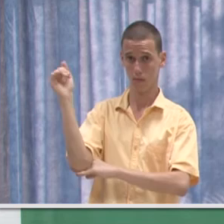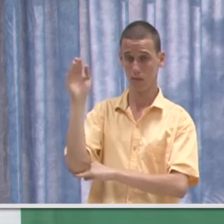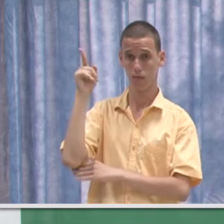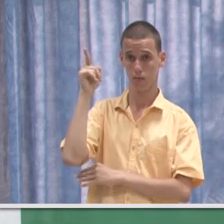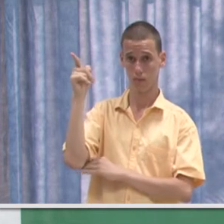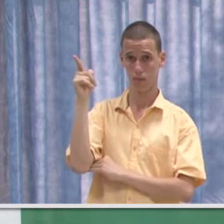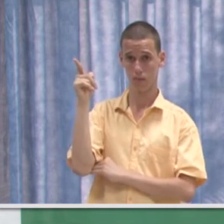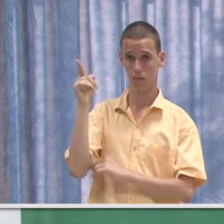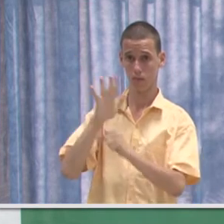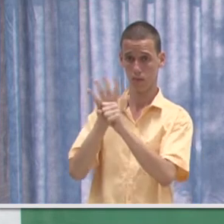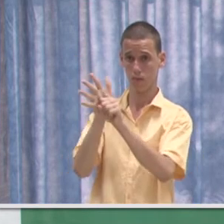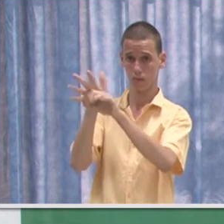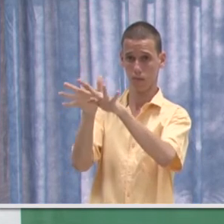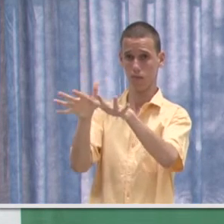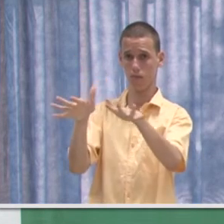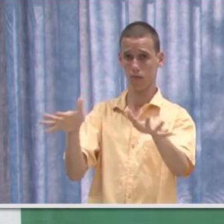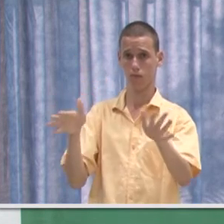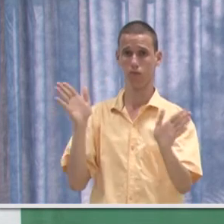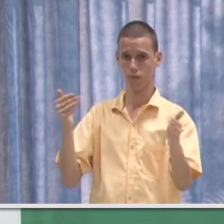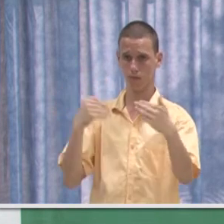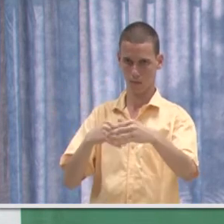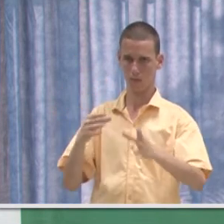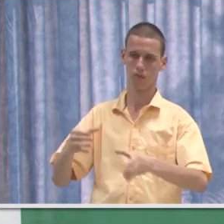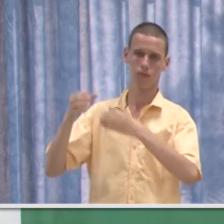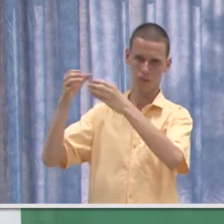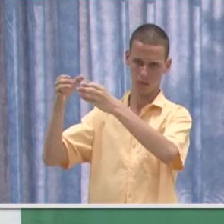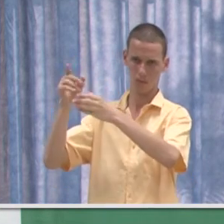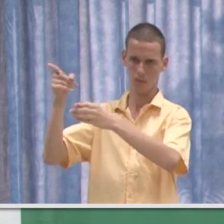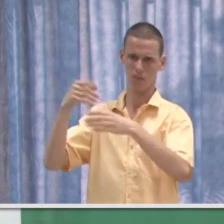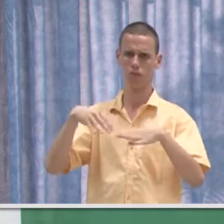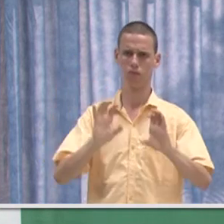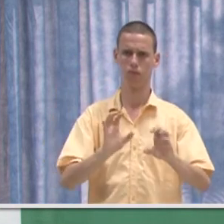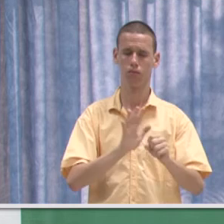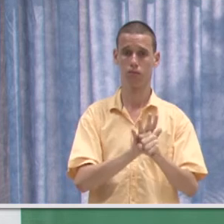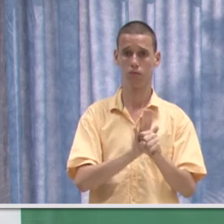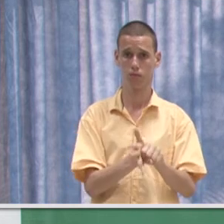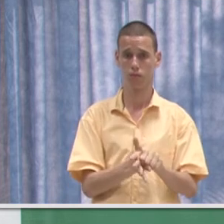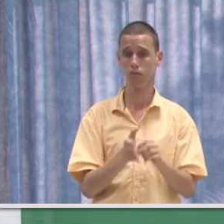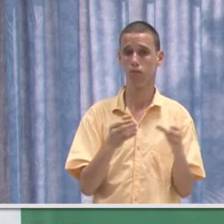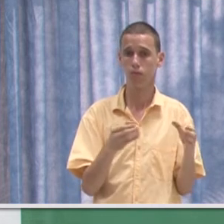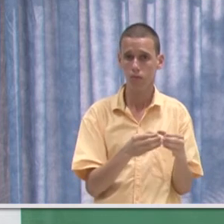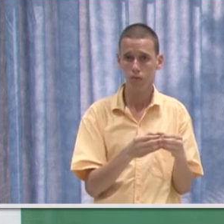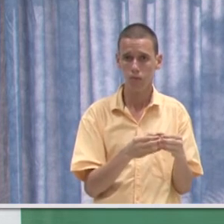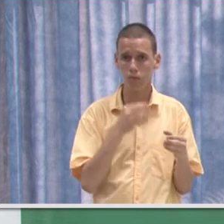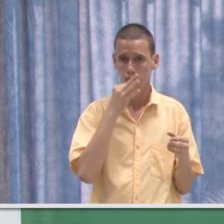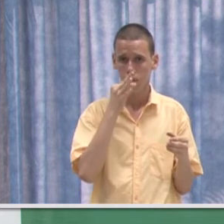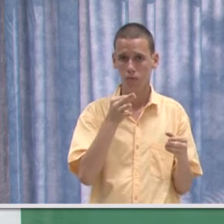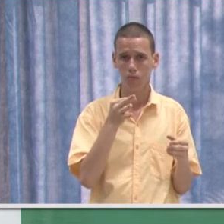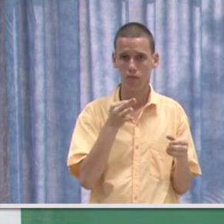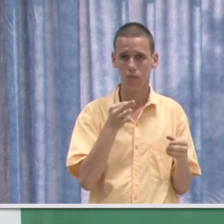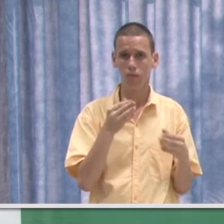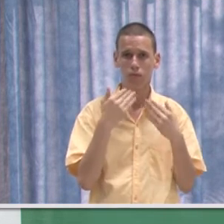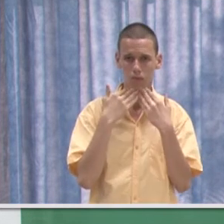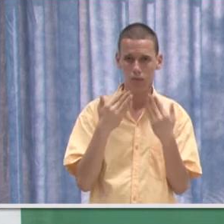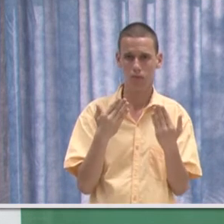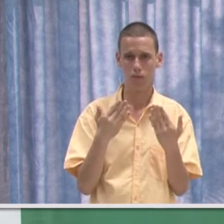observer. So, nous, de certaine sorte, nous disons non merci pour le moment. Alors, nous ne pouvons pas les faits. Peut-être